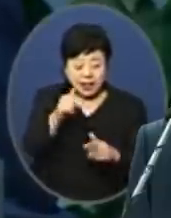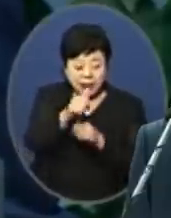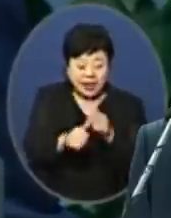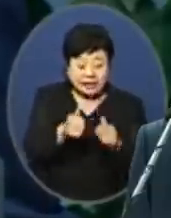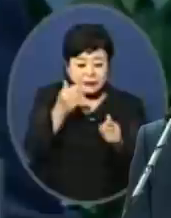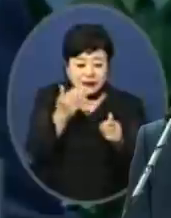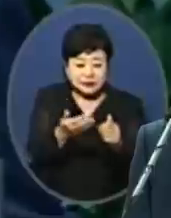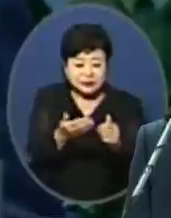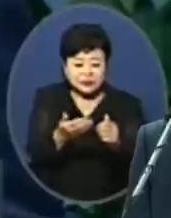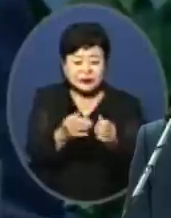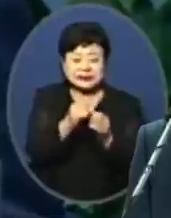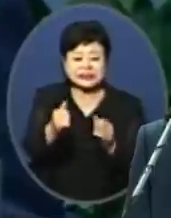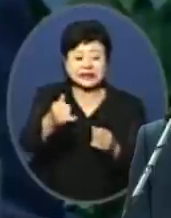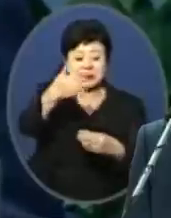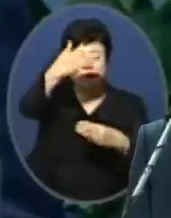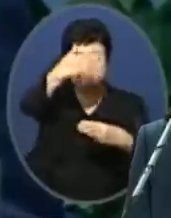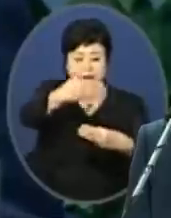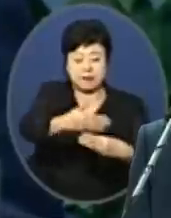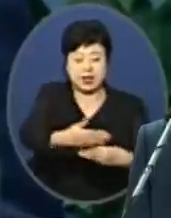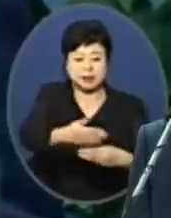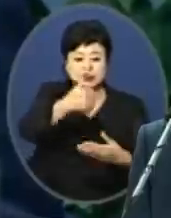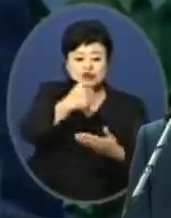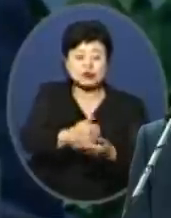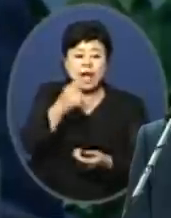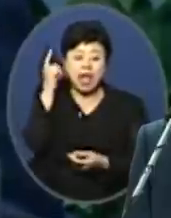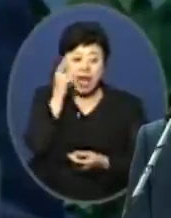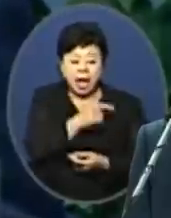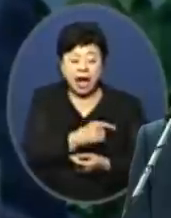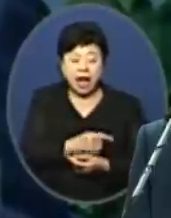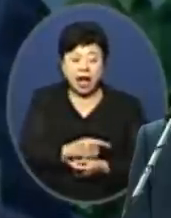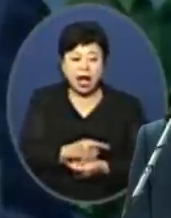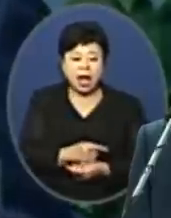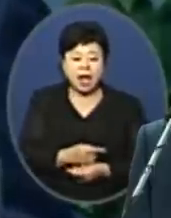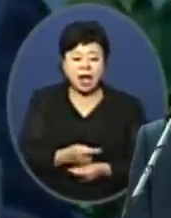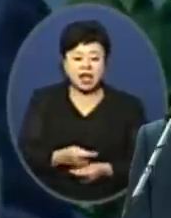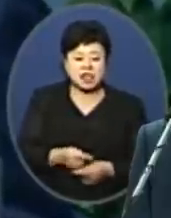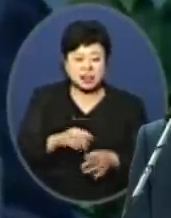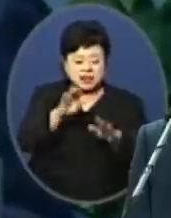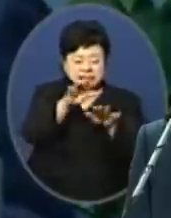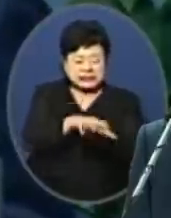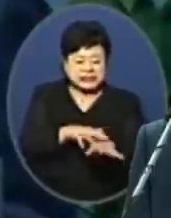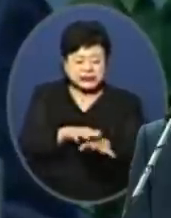하나님과 사람 사이에 막아놓은 죄악의 휘장이 찢어진 것입니다.